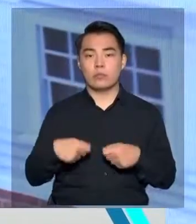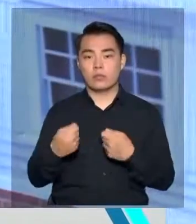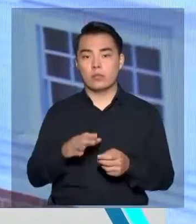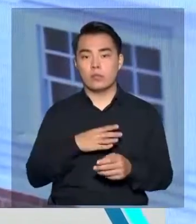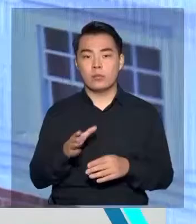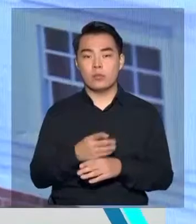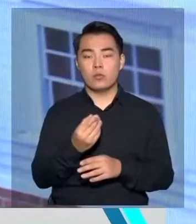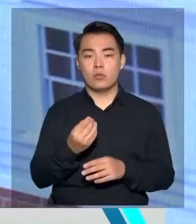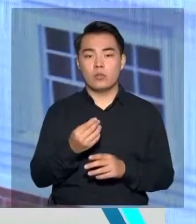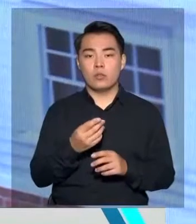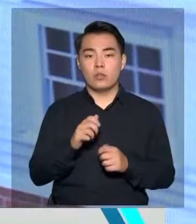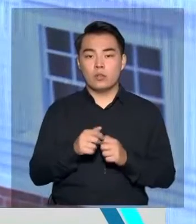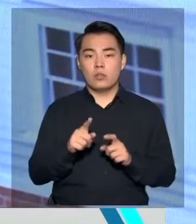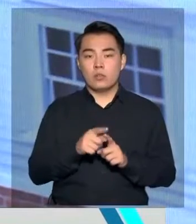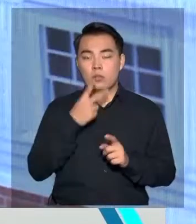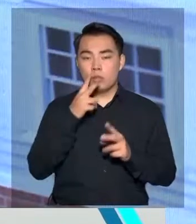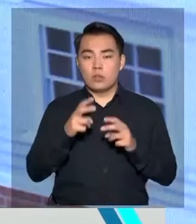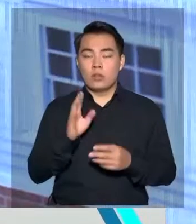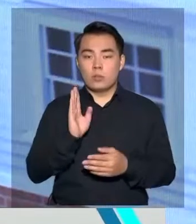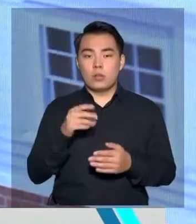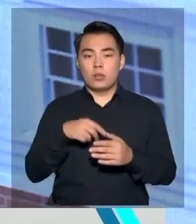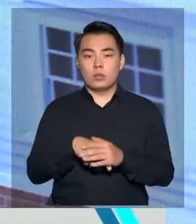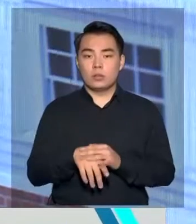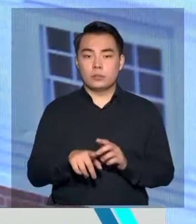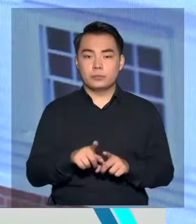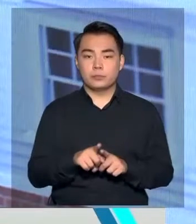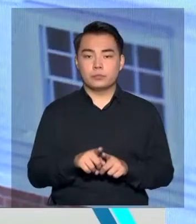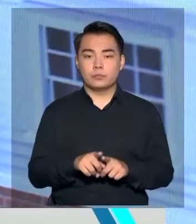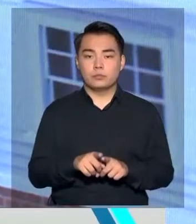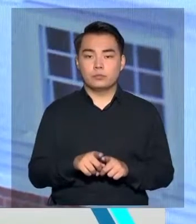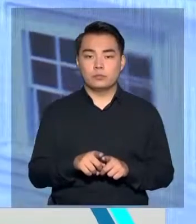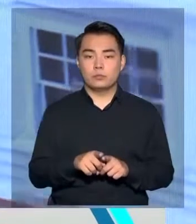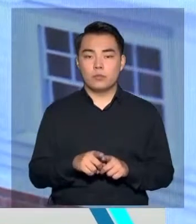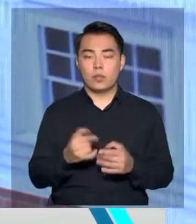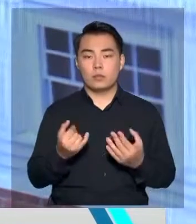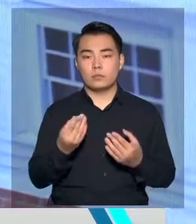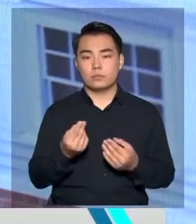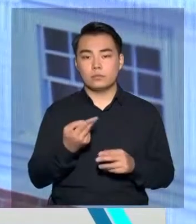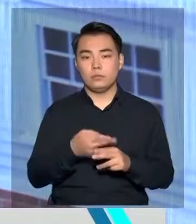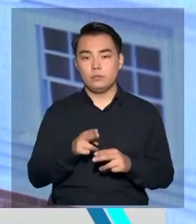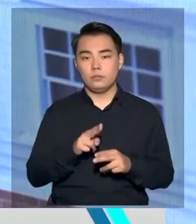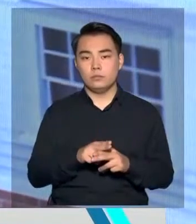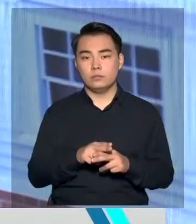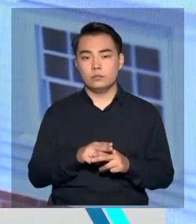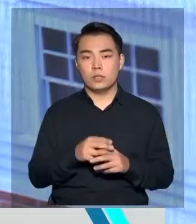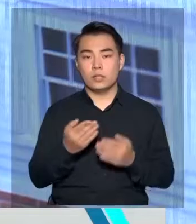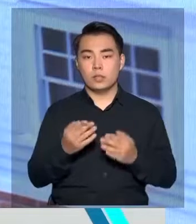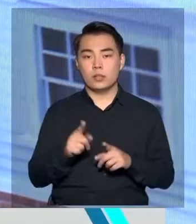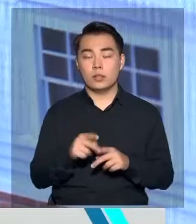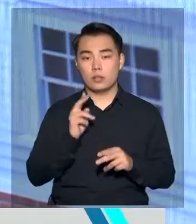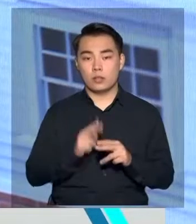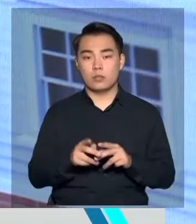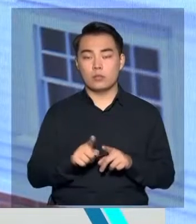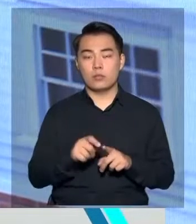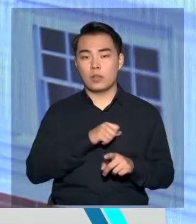Қалған қаржысы қаралу үстінде. Ал енді осы қаржат жалға аяқталысымен мен өзім